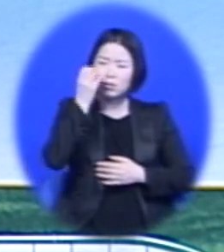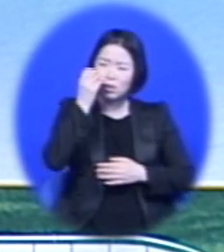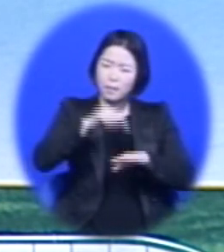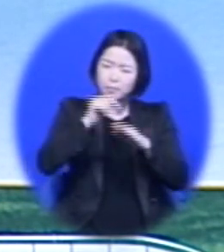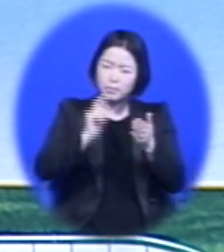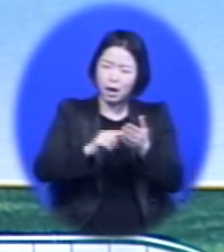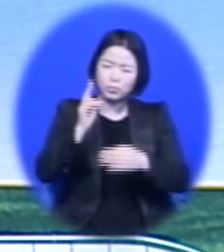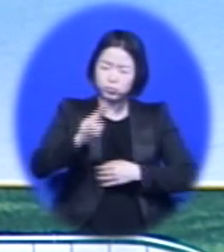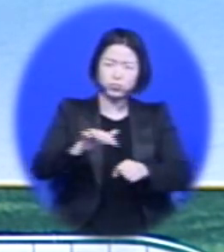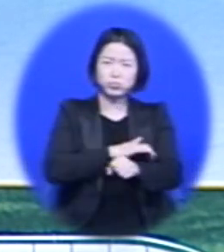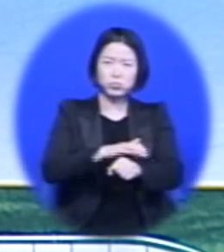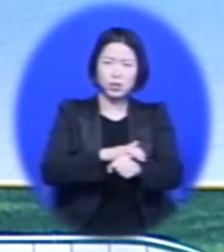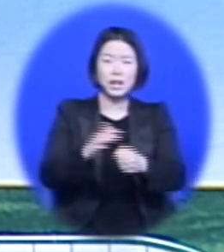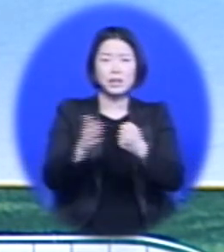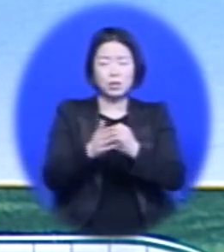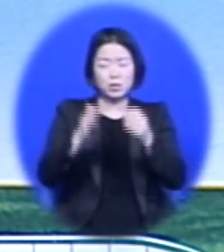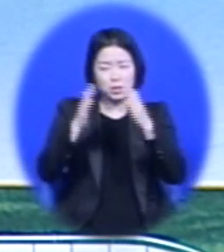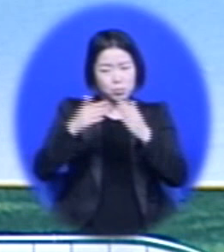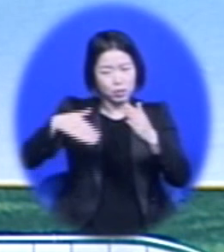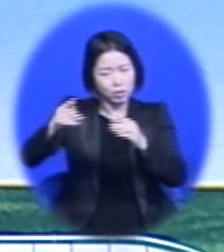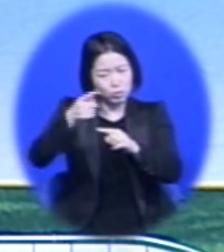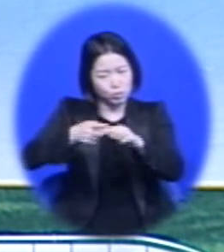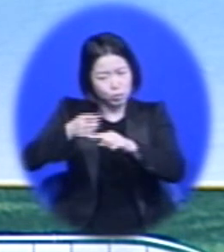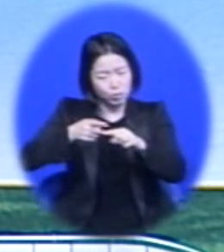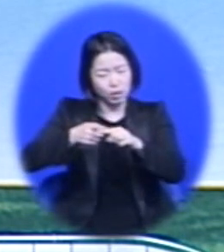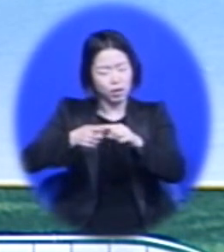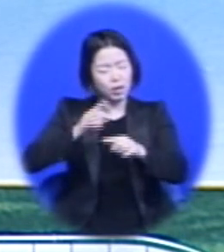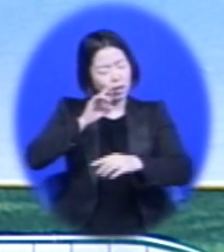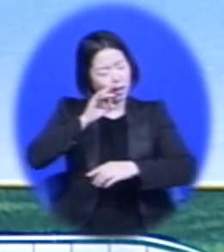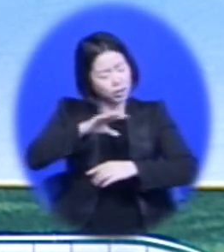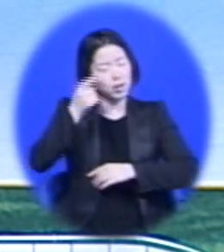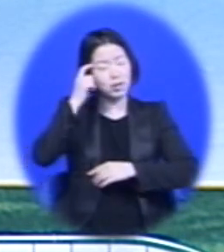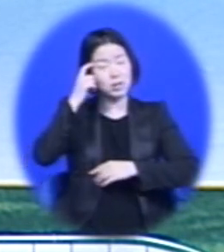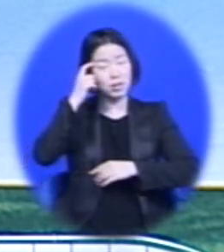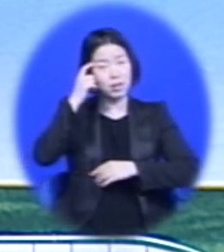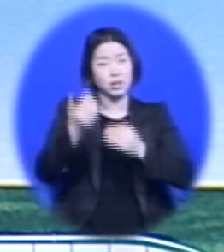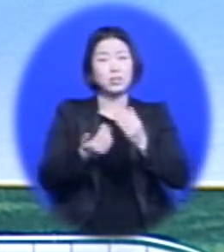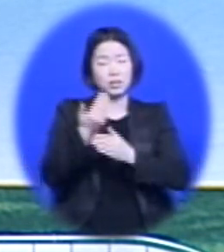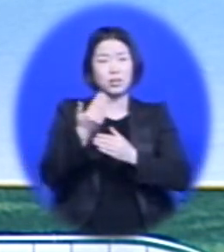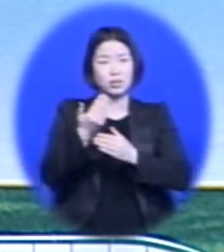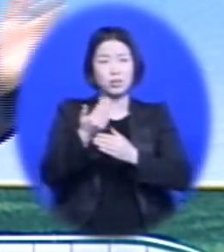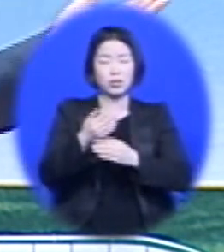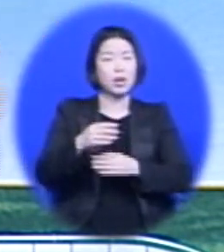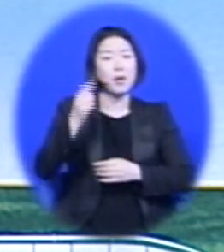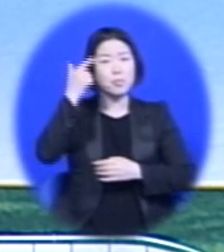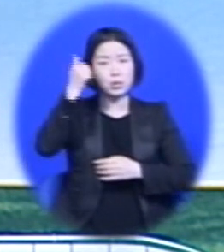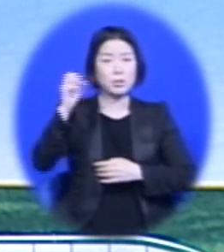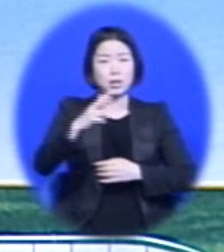거예요. 그래서 집을 가다가 도무지 안 되겠다고 싶어서 존 버니언 목사님이 다시